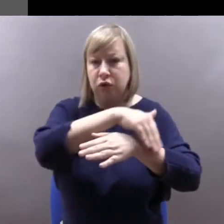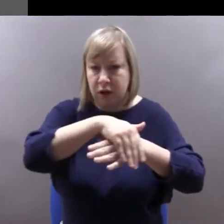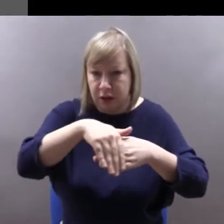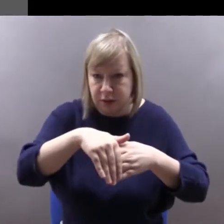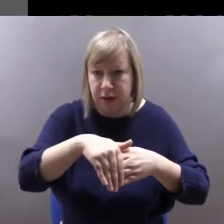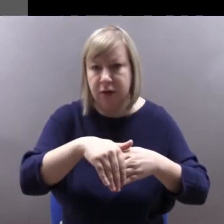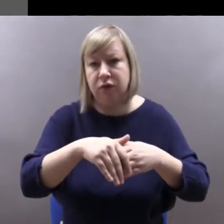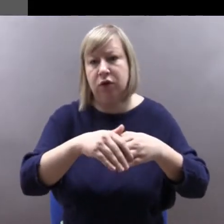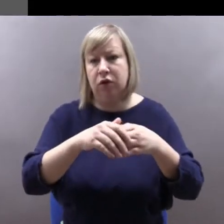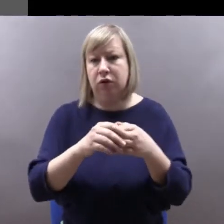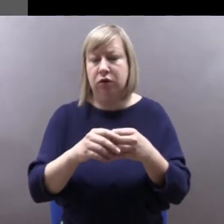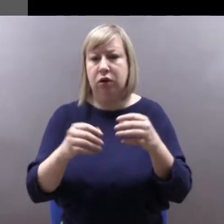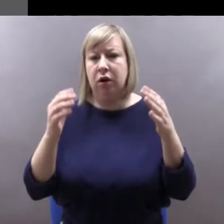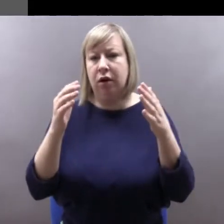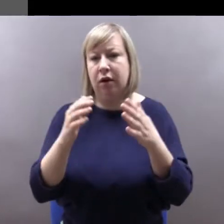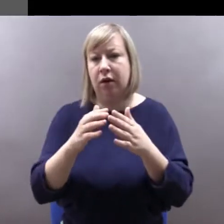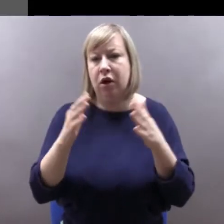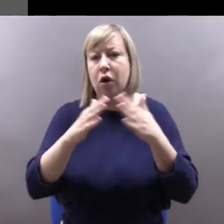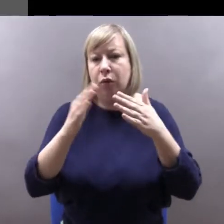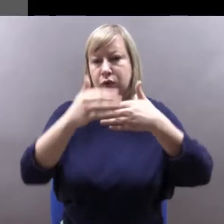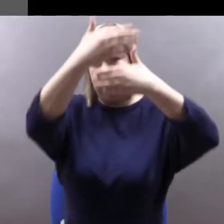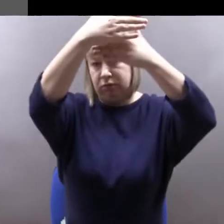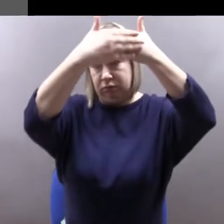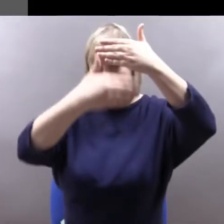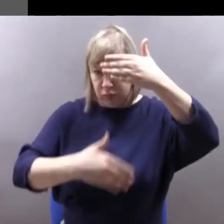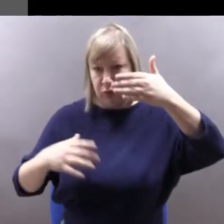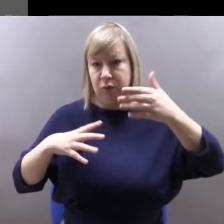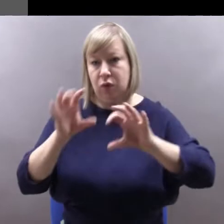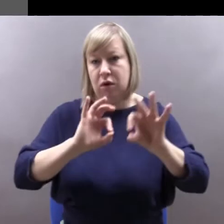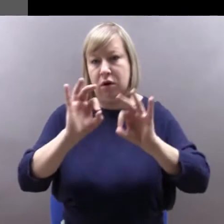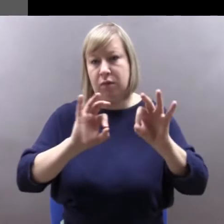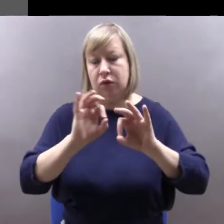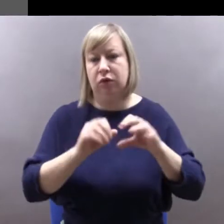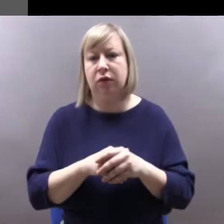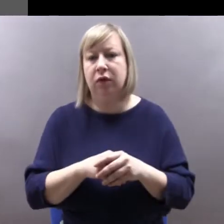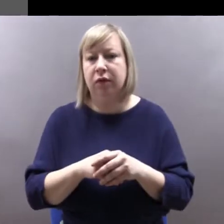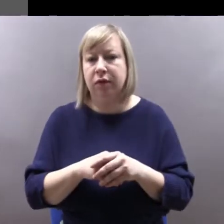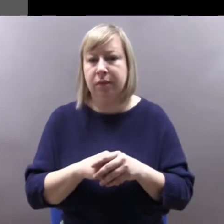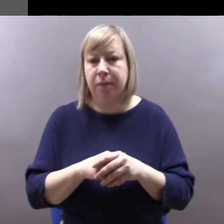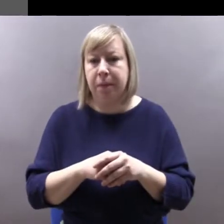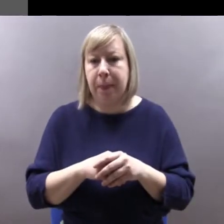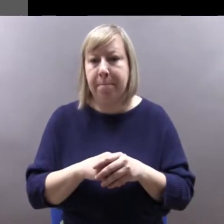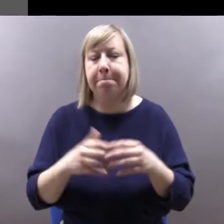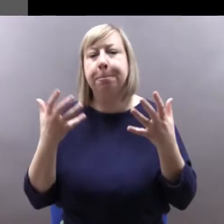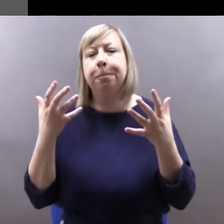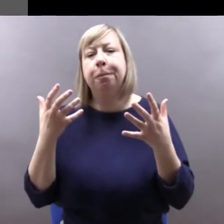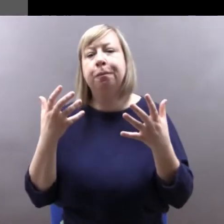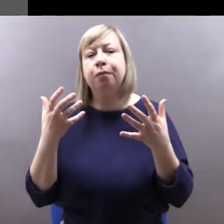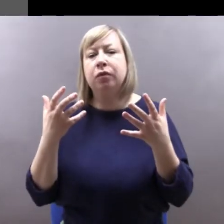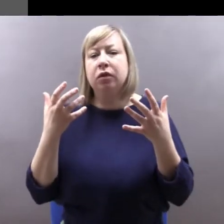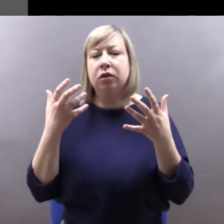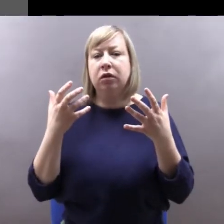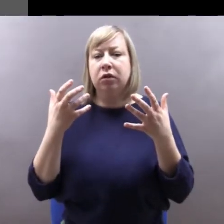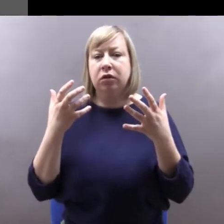żeby zachować jak najwięcej tej pierwotnej tkanki, pierwotnego układu przestrzennego, a